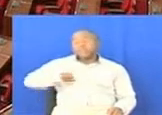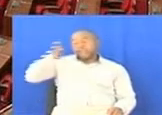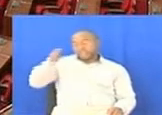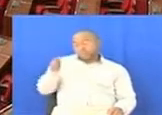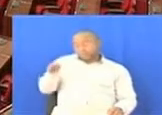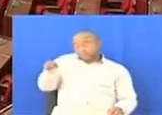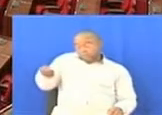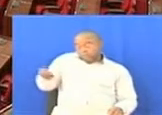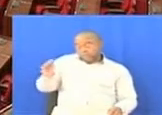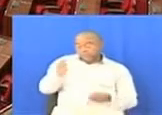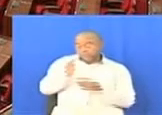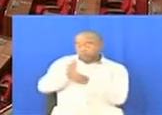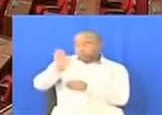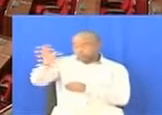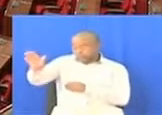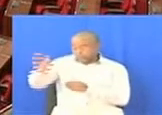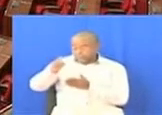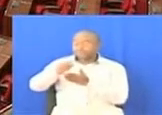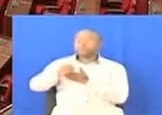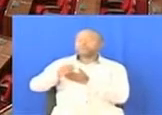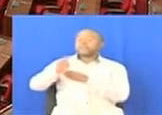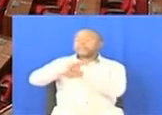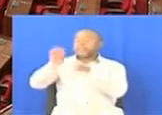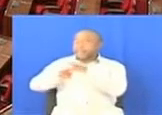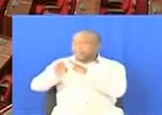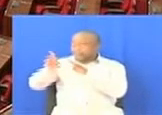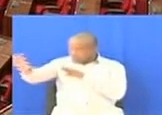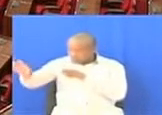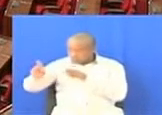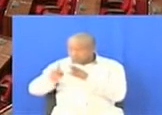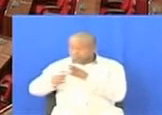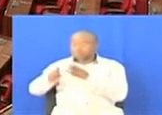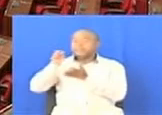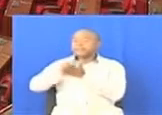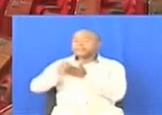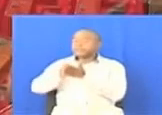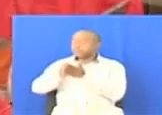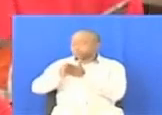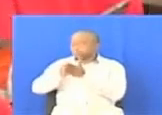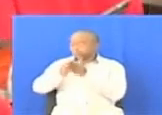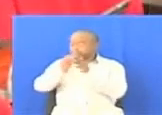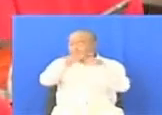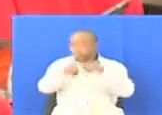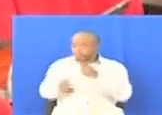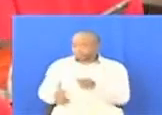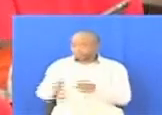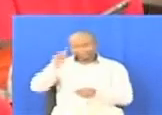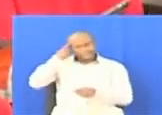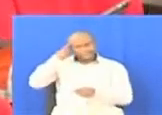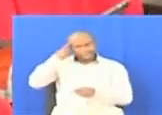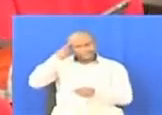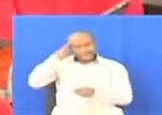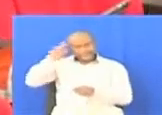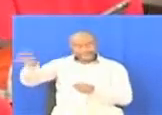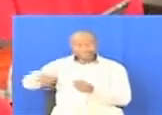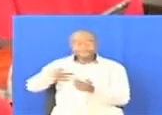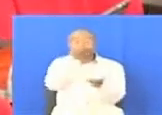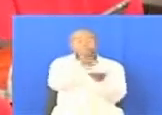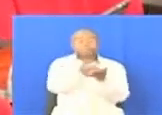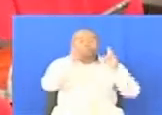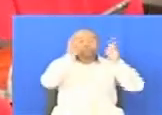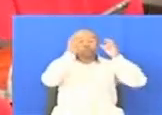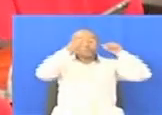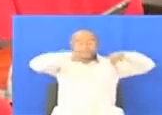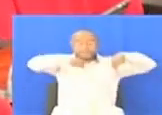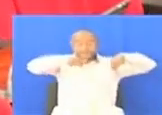Speaker, Naibu Speaker, Katibu wa bunge, kwa kufikiria kuleta mswada huu, kuleta azimio hili mbele